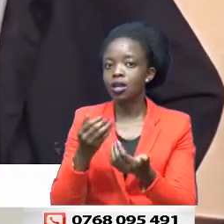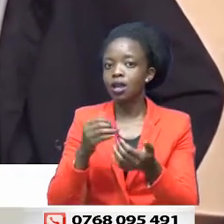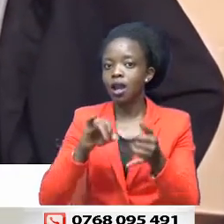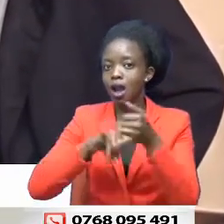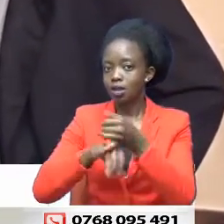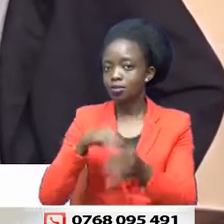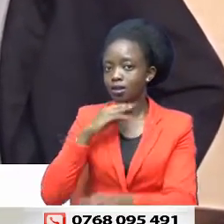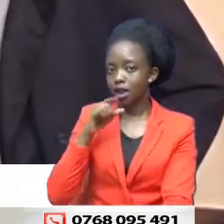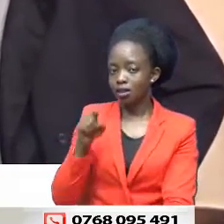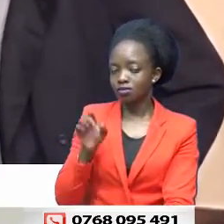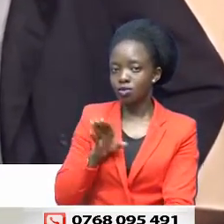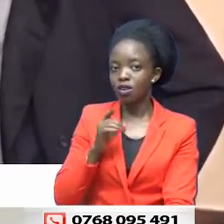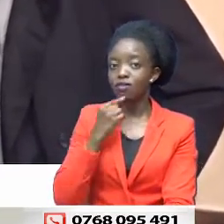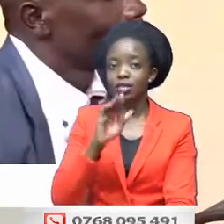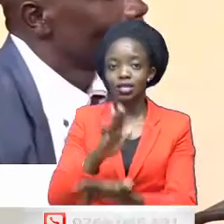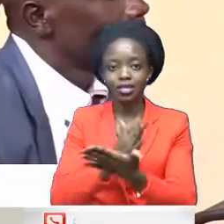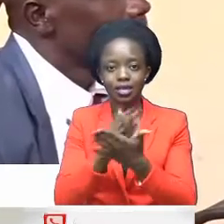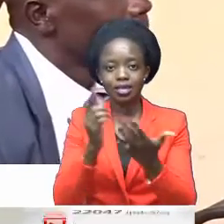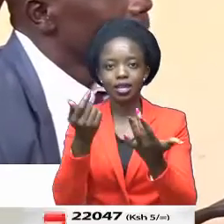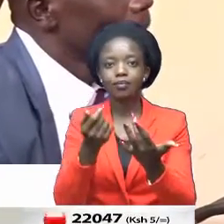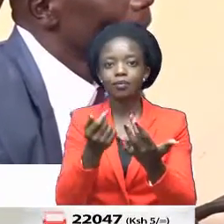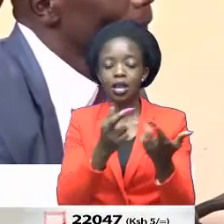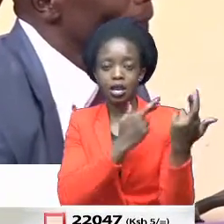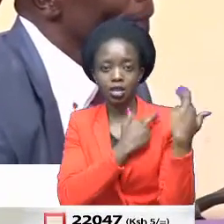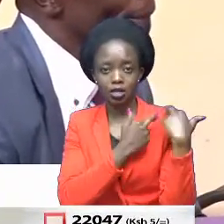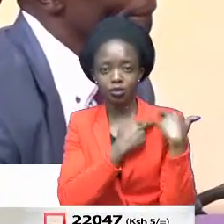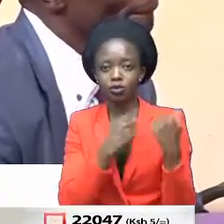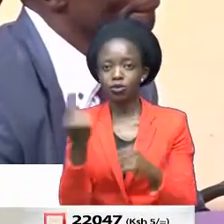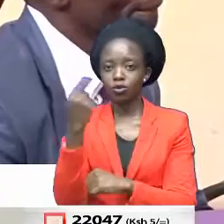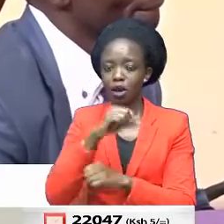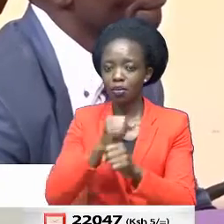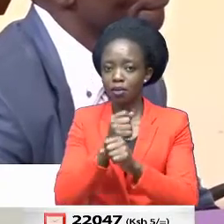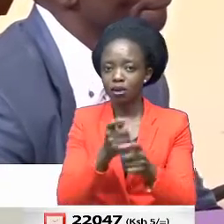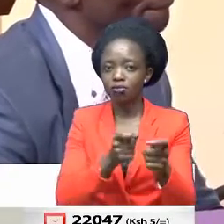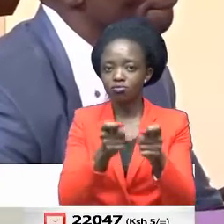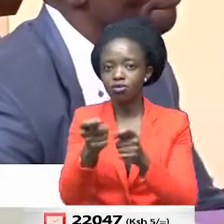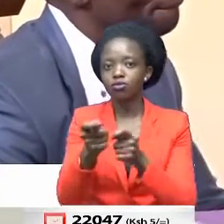Winja wakililia sekta husika kuingilia kati kutoa uozo huo.